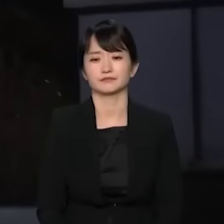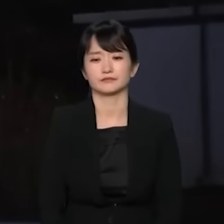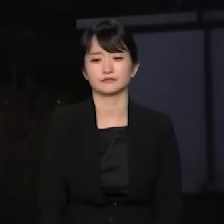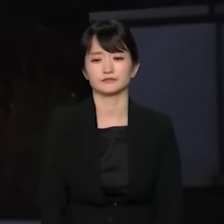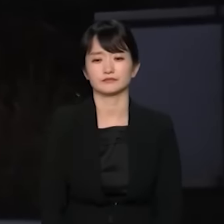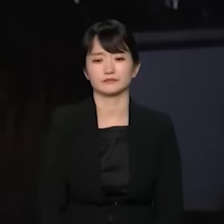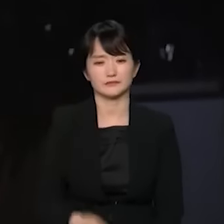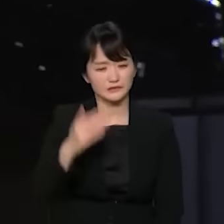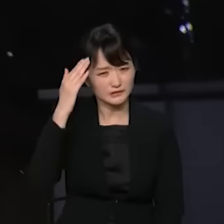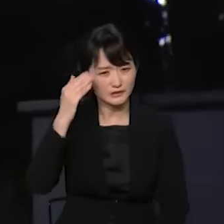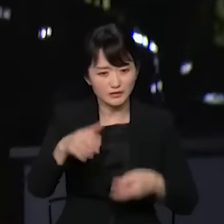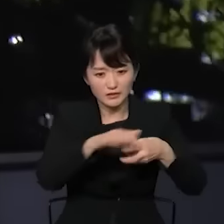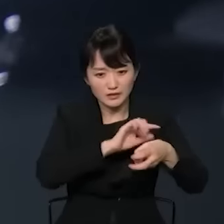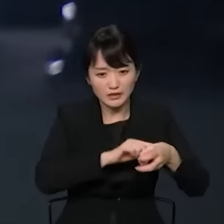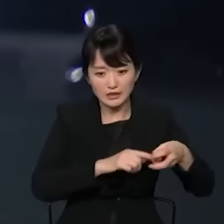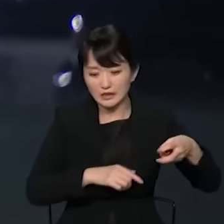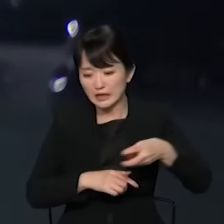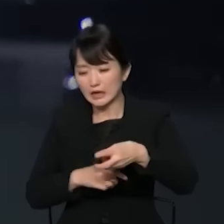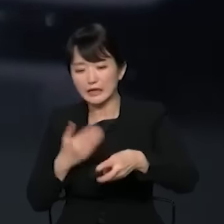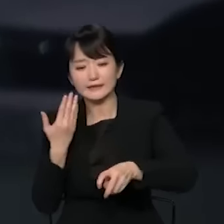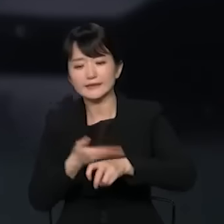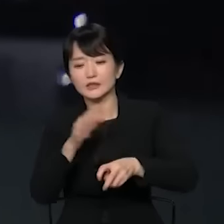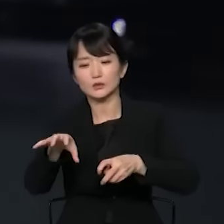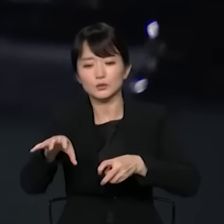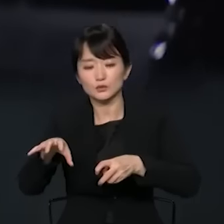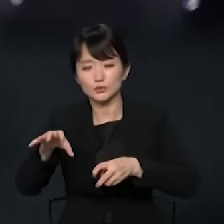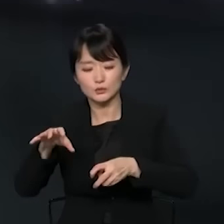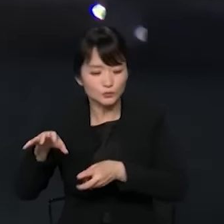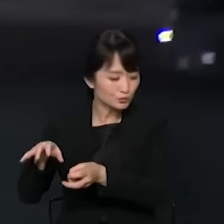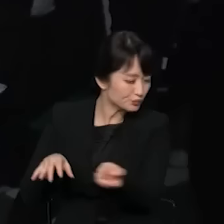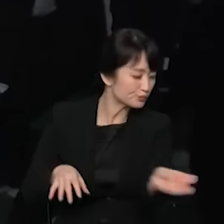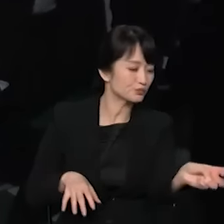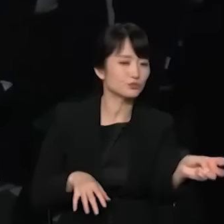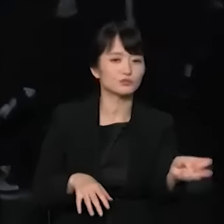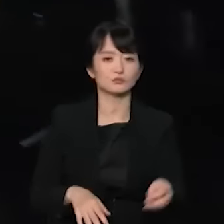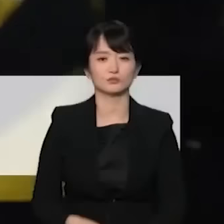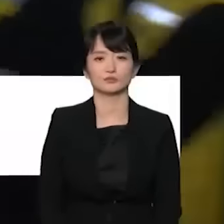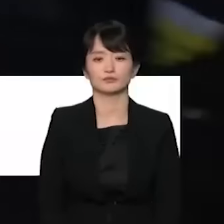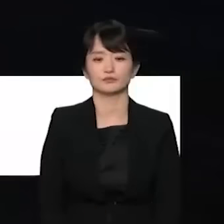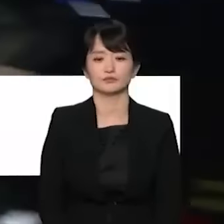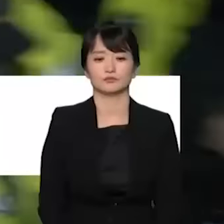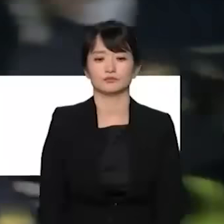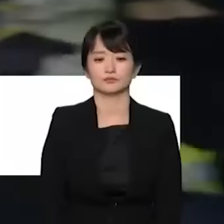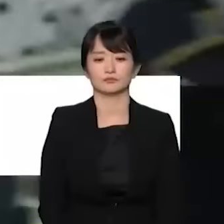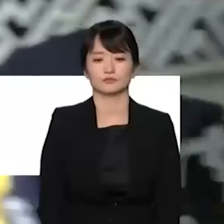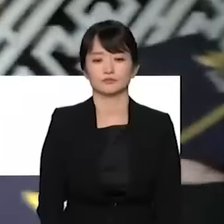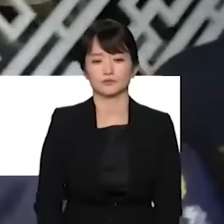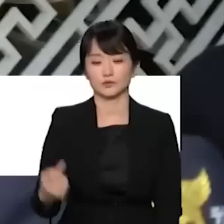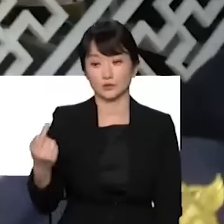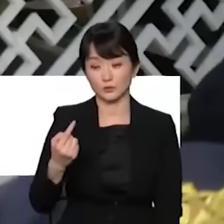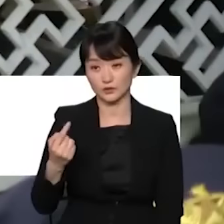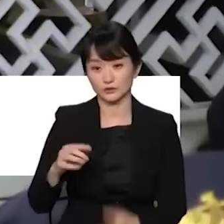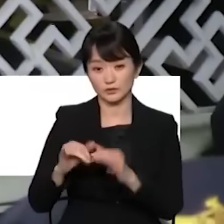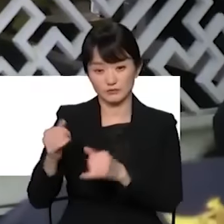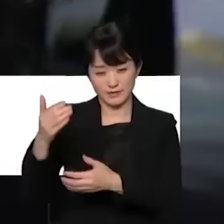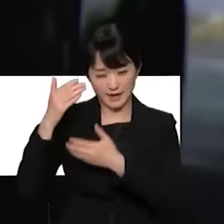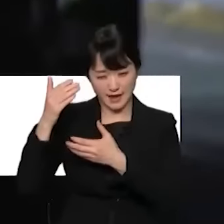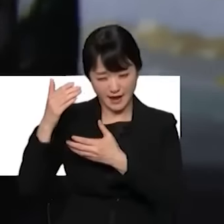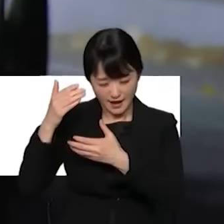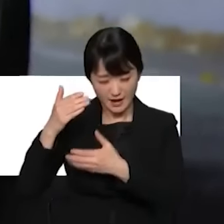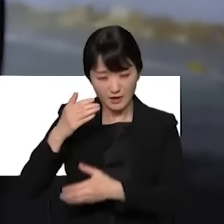나가려던 검은색 승합차들은 다른 출구를 찾아 차를 돌려야 했습니다. 조금이라도 와서 이렇게 국민들의 열망을